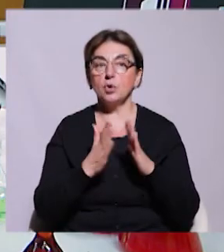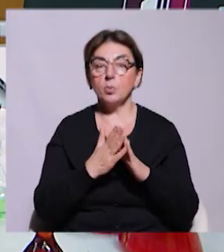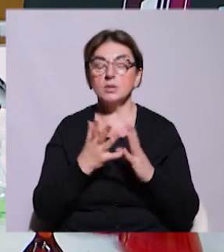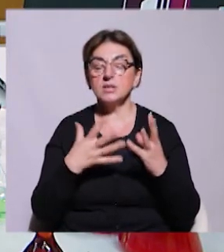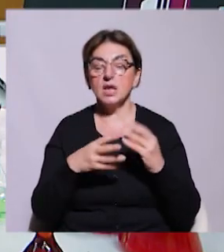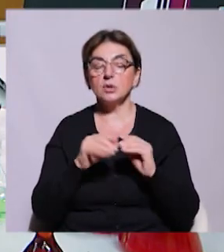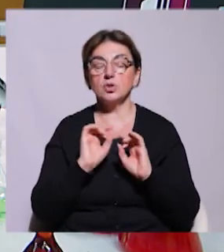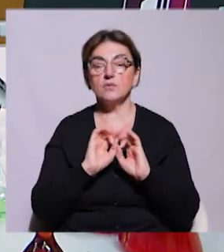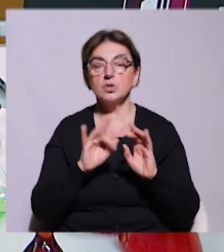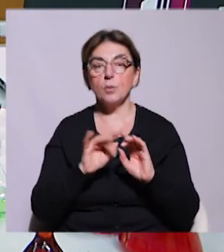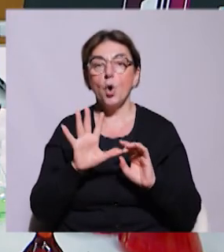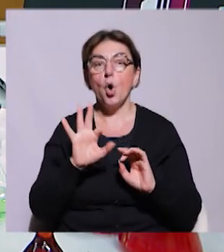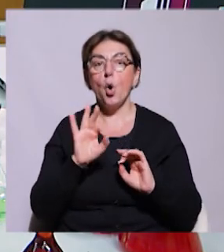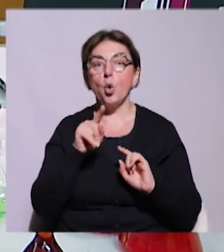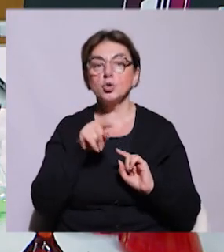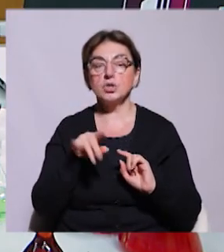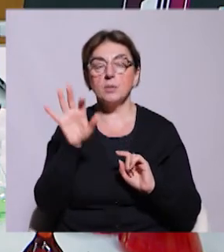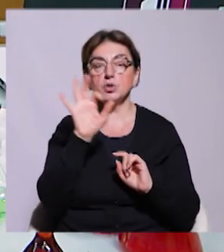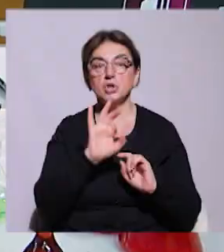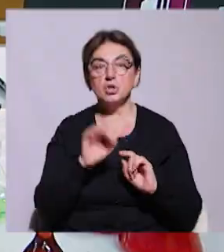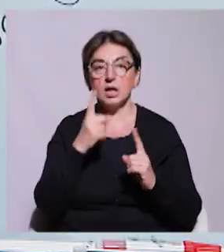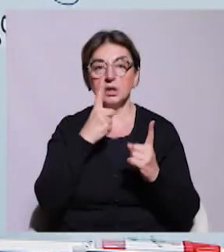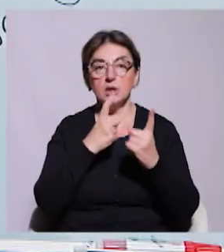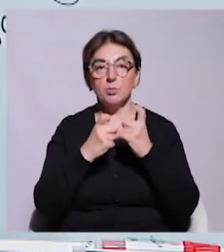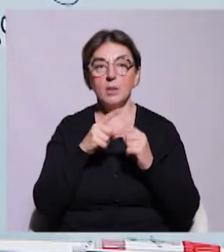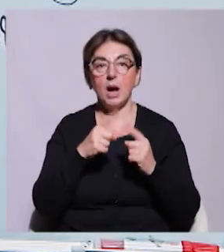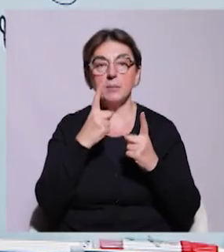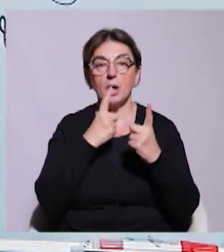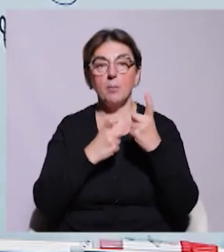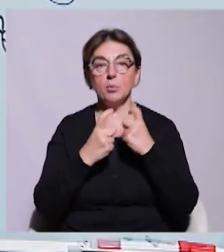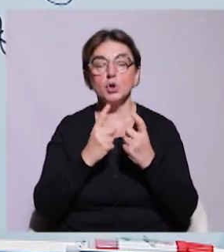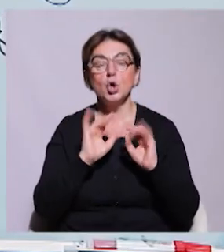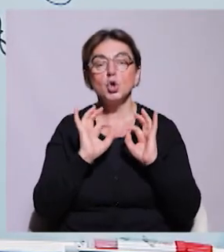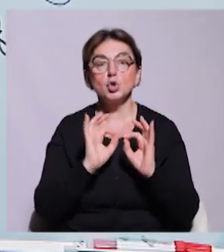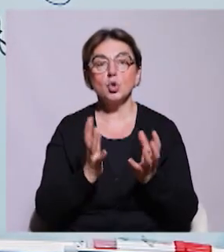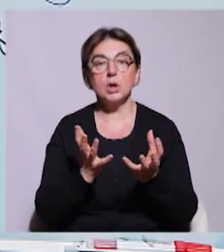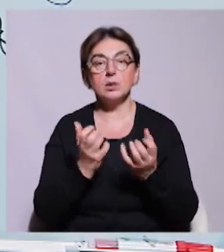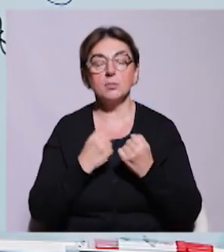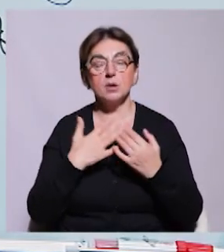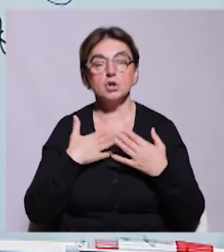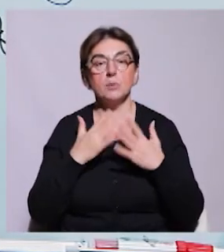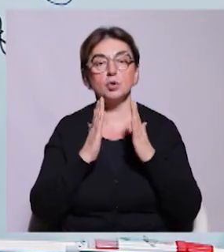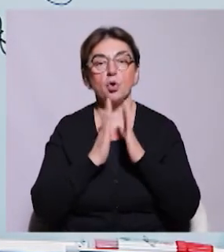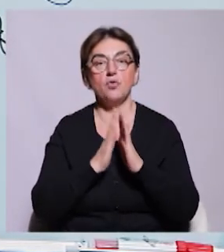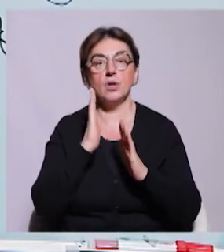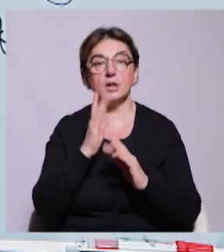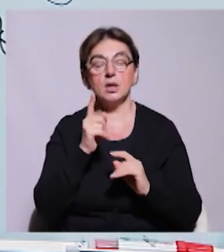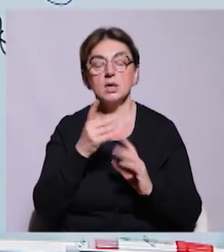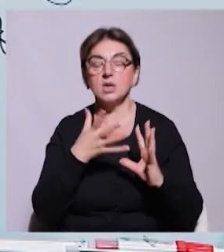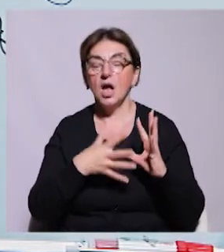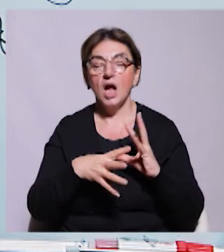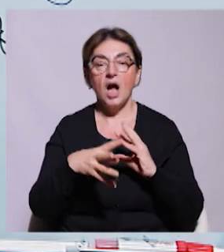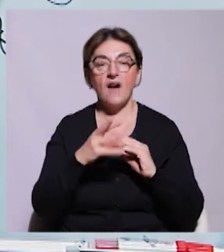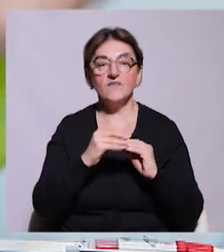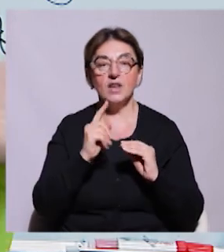ზოგადად მოვიცავით ოქსიდებზე არსებული ინფორმაცია. აუცილებელია ამ ინფორმაციის სწორად მიღება და ჩემი თხოვნა იქნება,